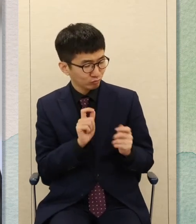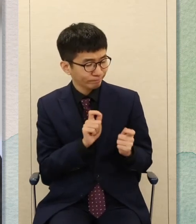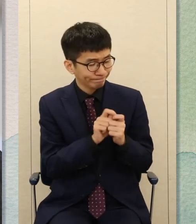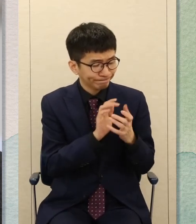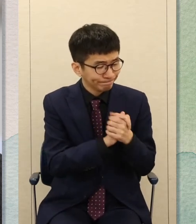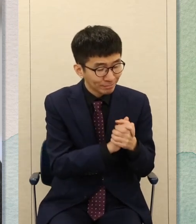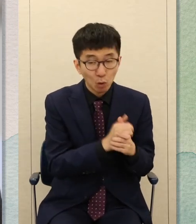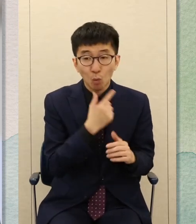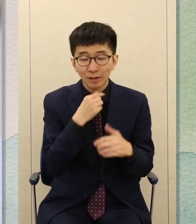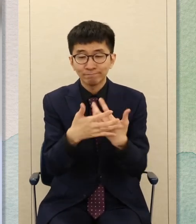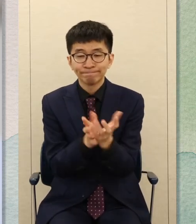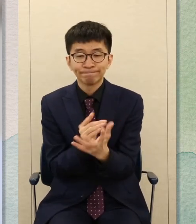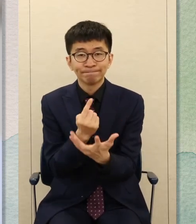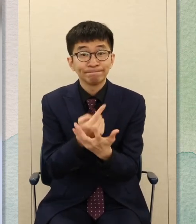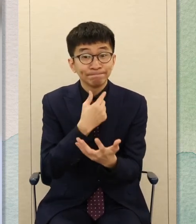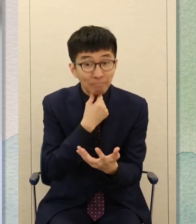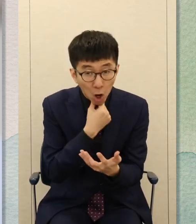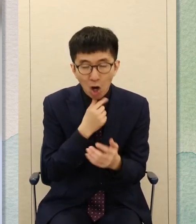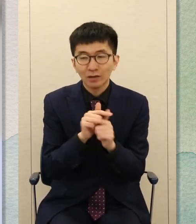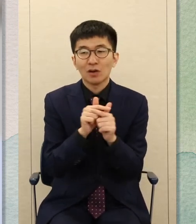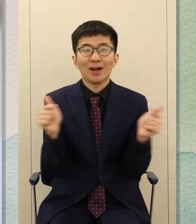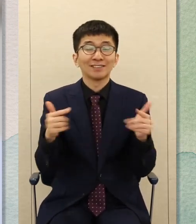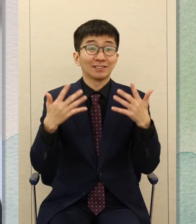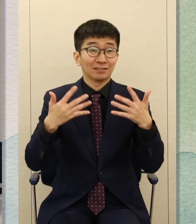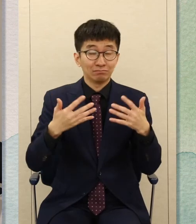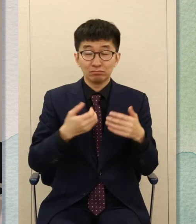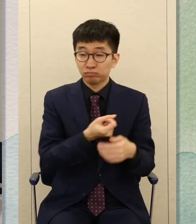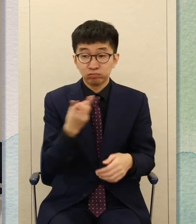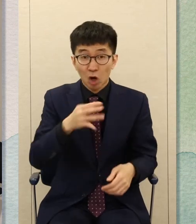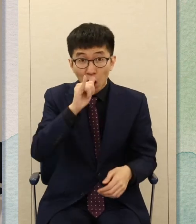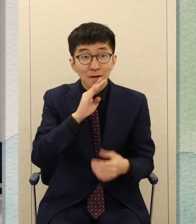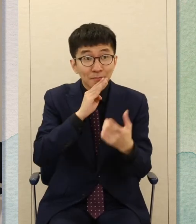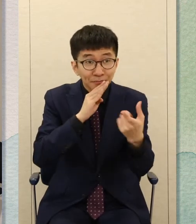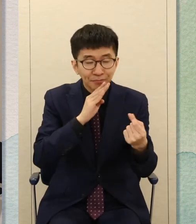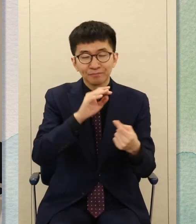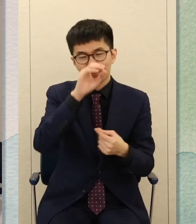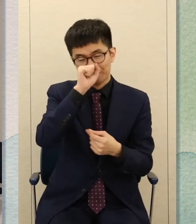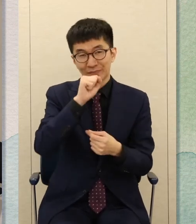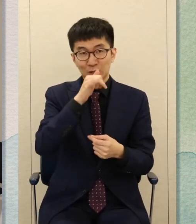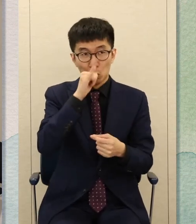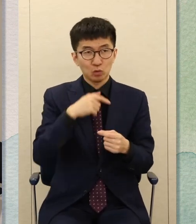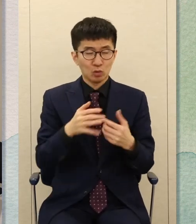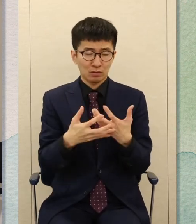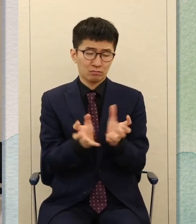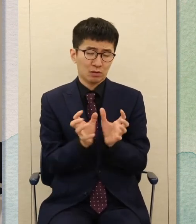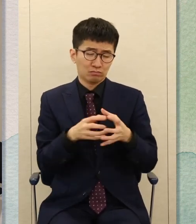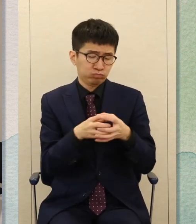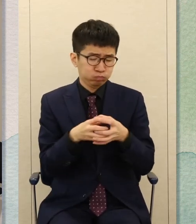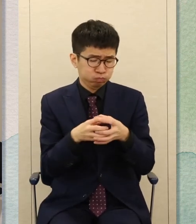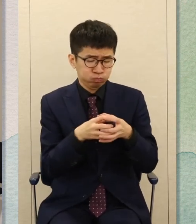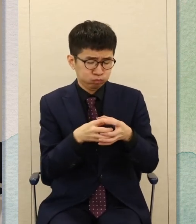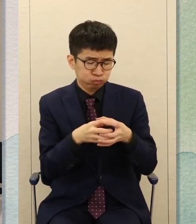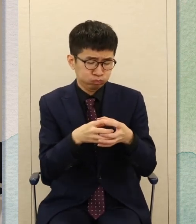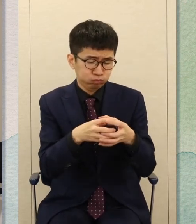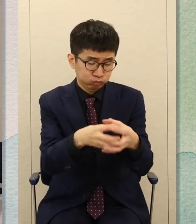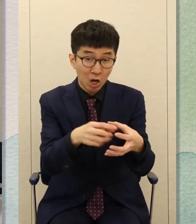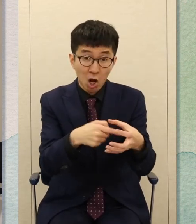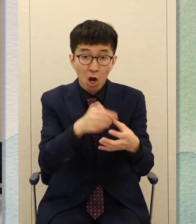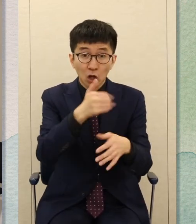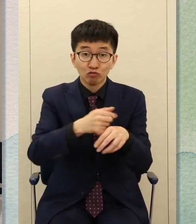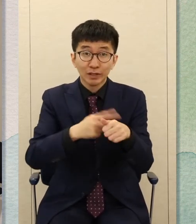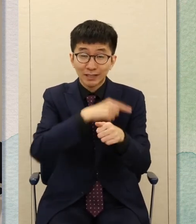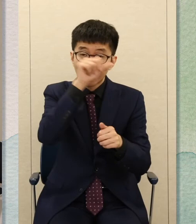예, 소속되고 싶어, 예, 이런 게 이제 좀 특징이고요. 오래 소속되는 모임이 있다는 것, 이것은 바로 우리